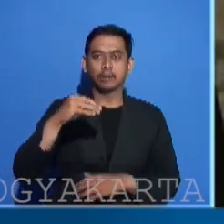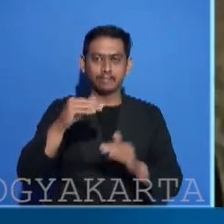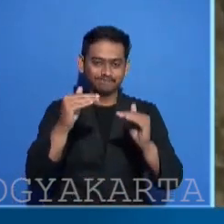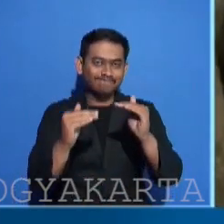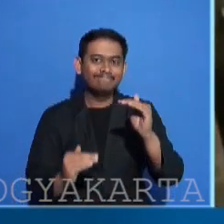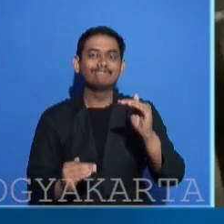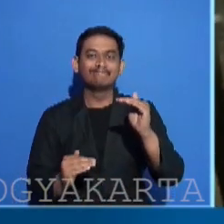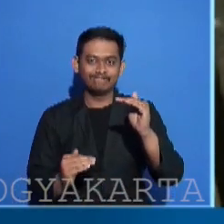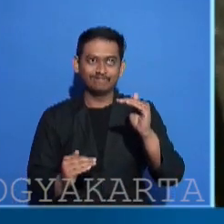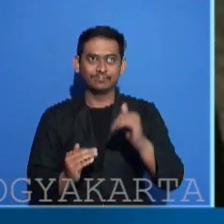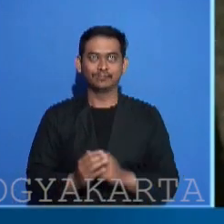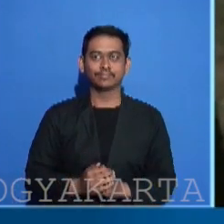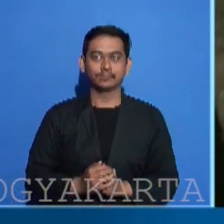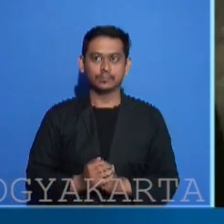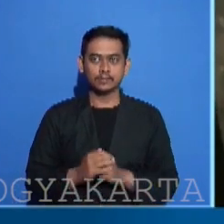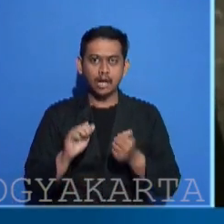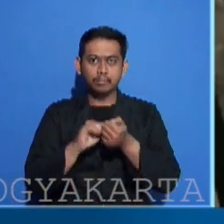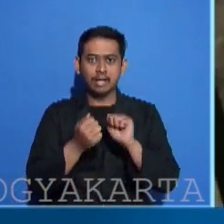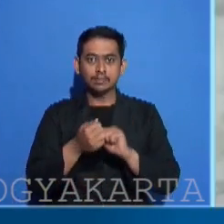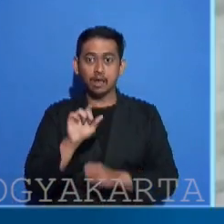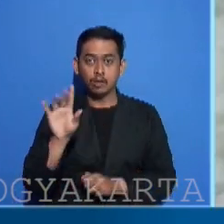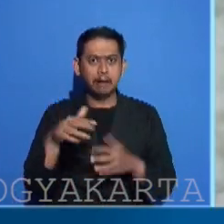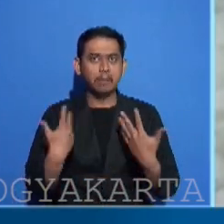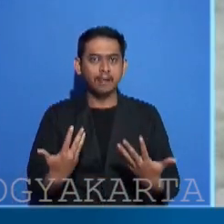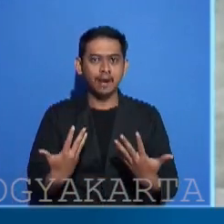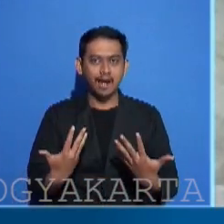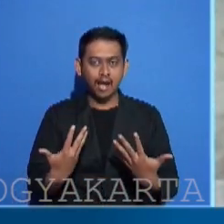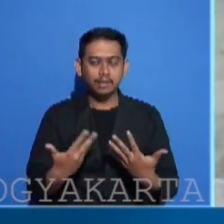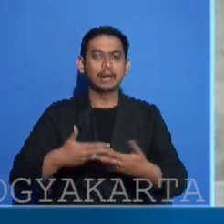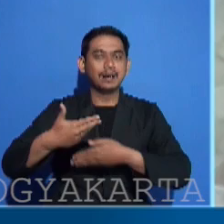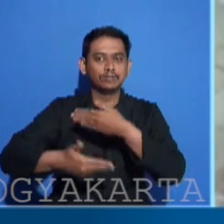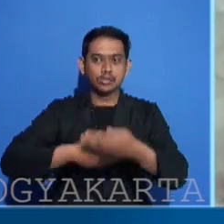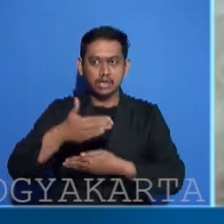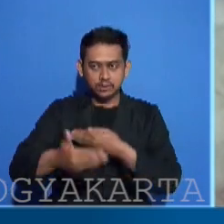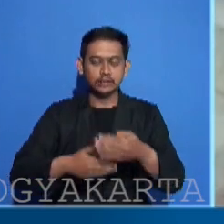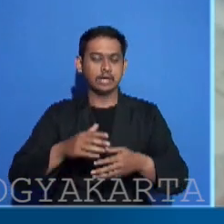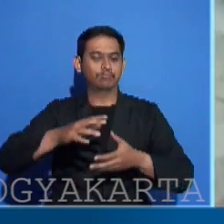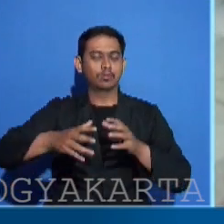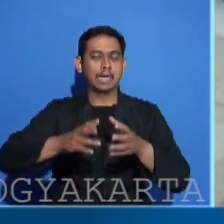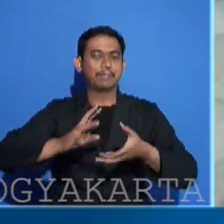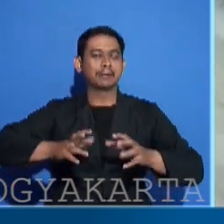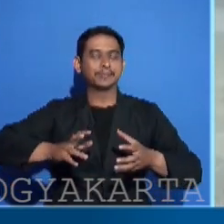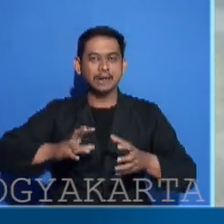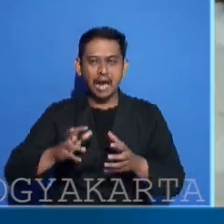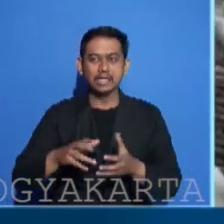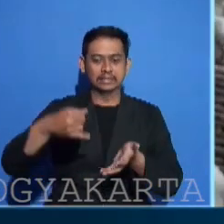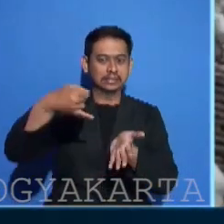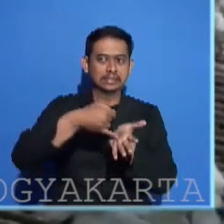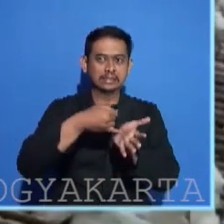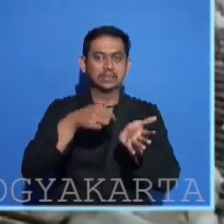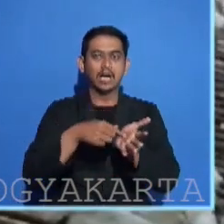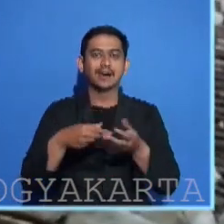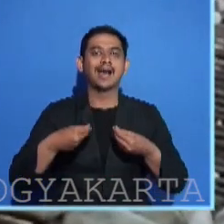pasar persoalan lainnya juga terjadi di tingkat proses produksi adanya sejumlah perusahaan inti yang tidak memberikan sarana